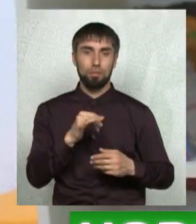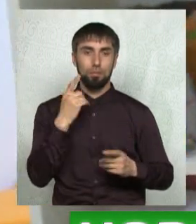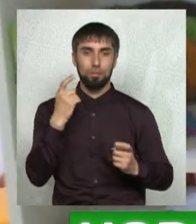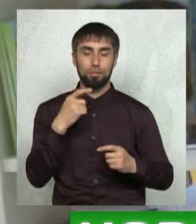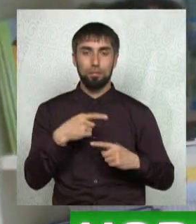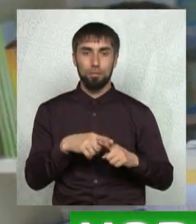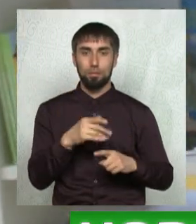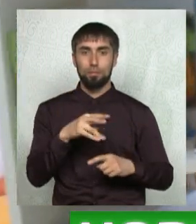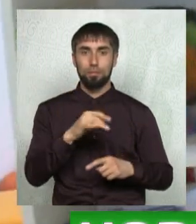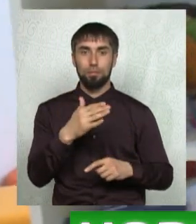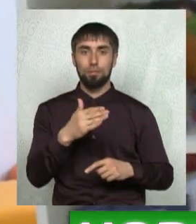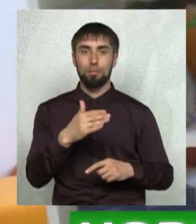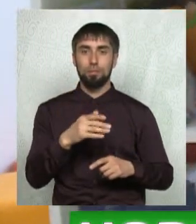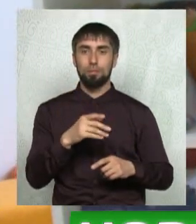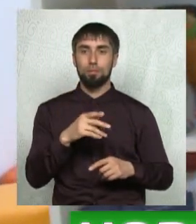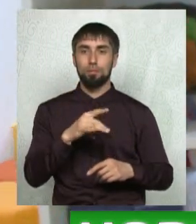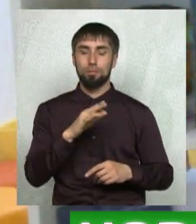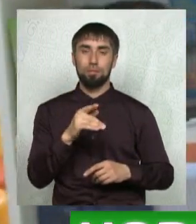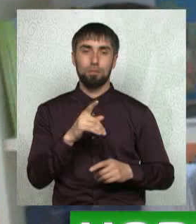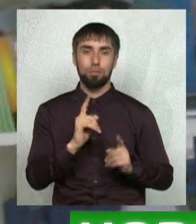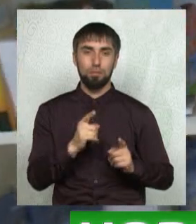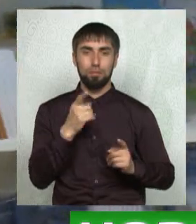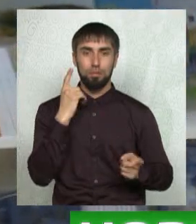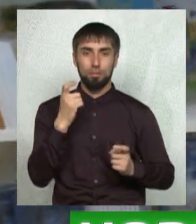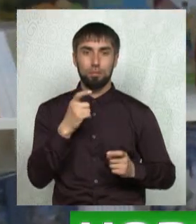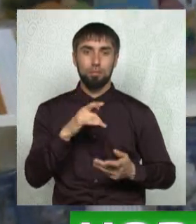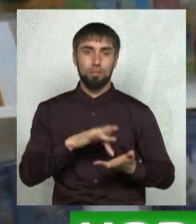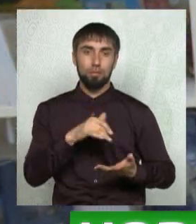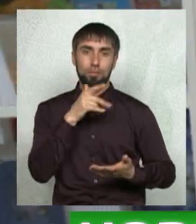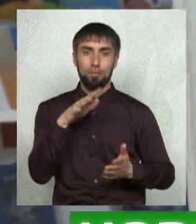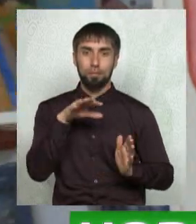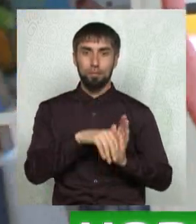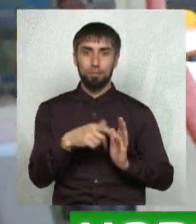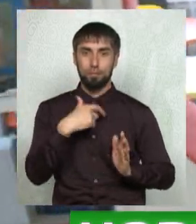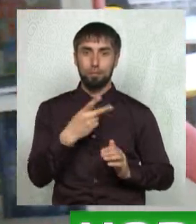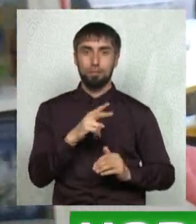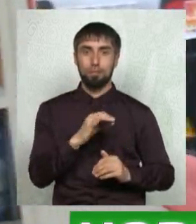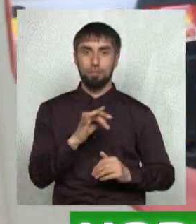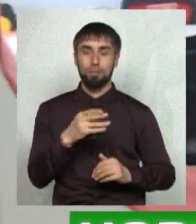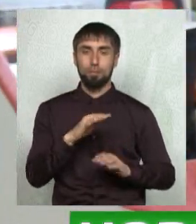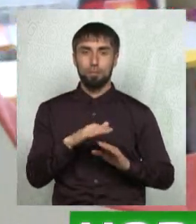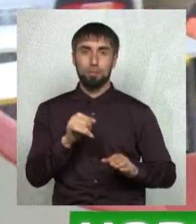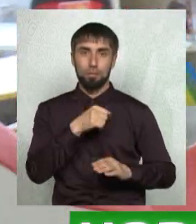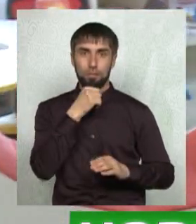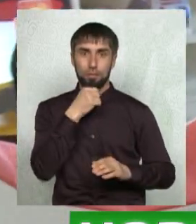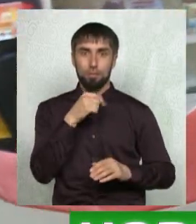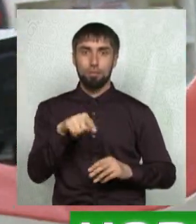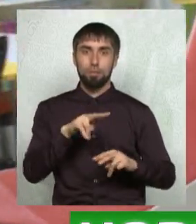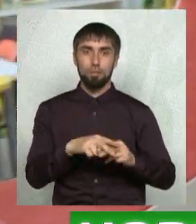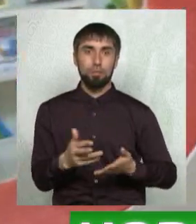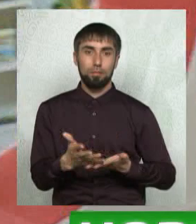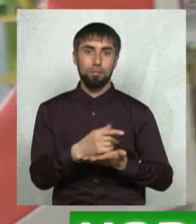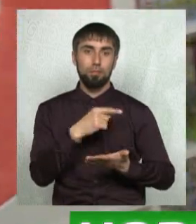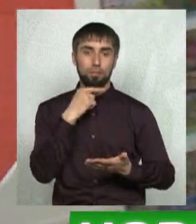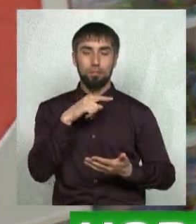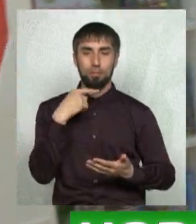технологиям. Модельная библиотека – это настоящий информационный образовательный центр, который включает в себя два сектора – для детей и взрослых. Здесь собраны